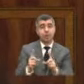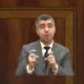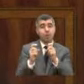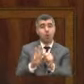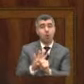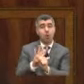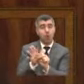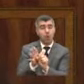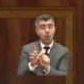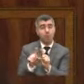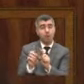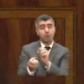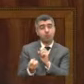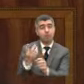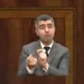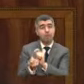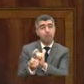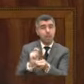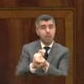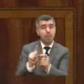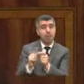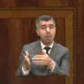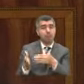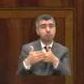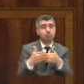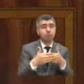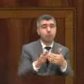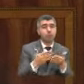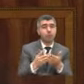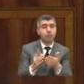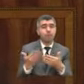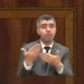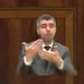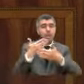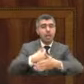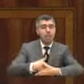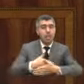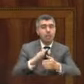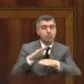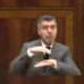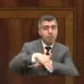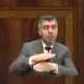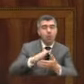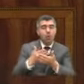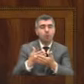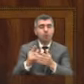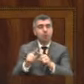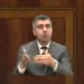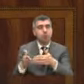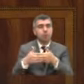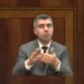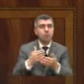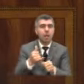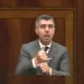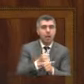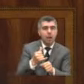إغلاقا ليليا على عدد من الأنشطة التجارية التي تضمن قوت شريحة مهمة من المواطنين: مقاهي، مطاعم،